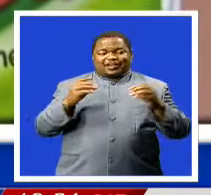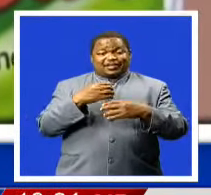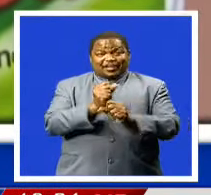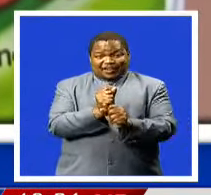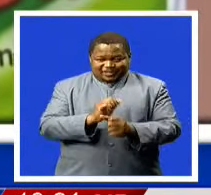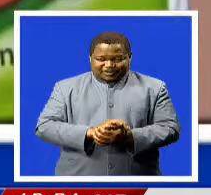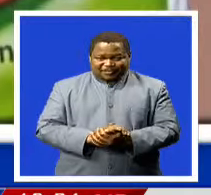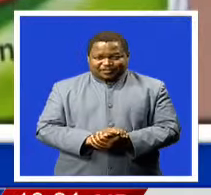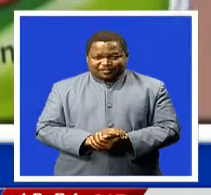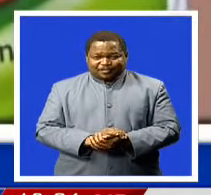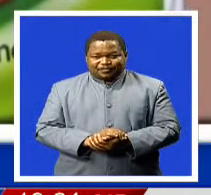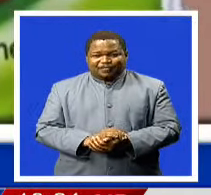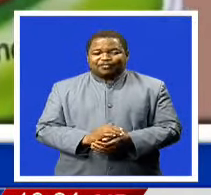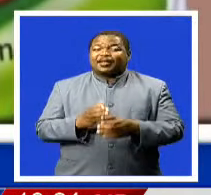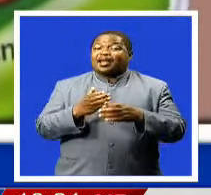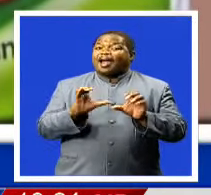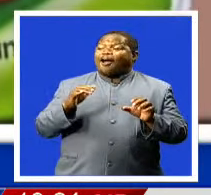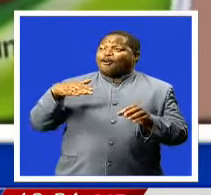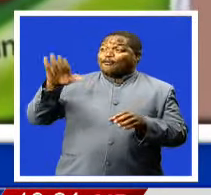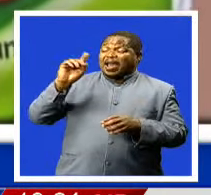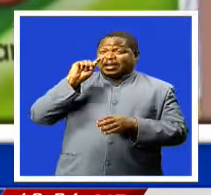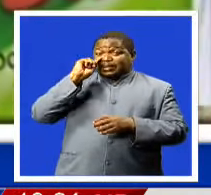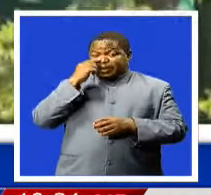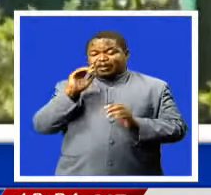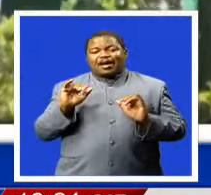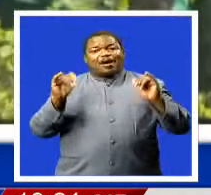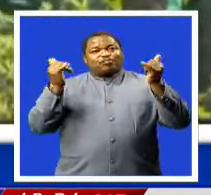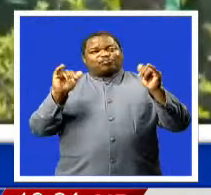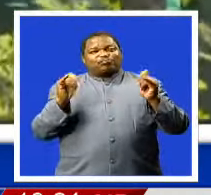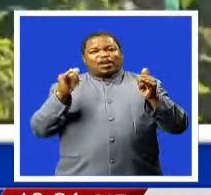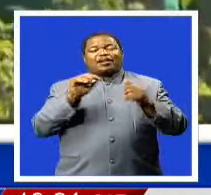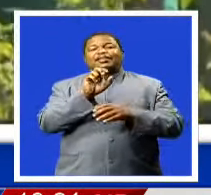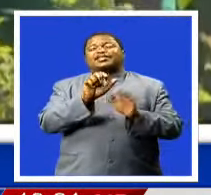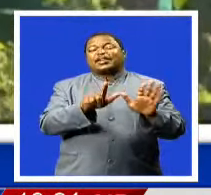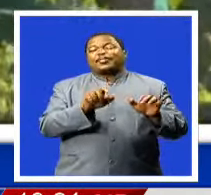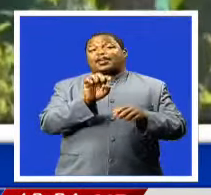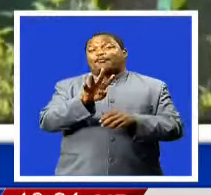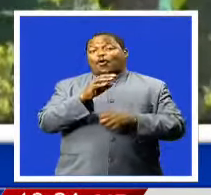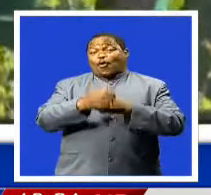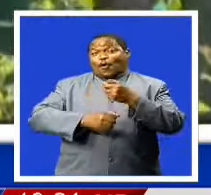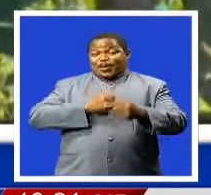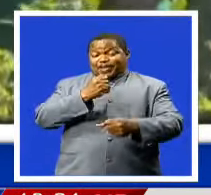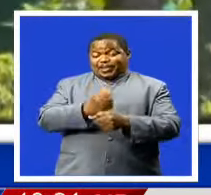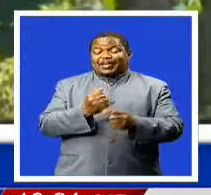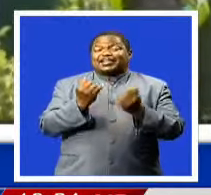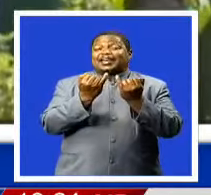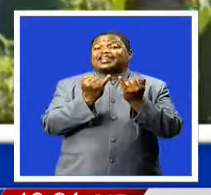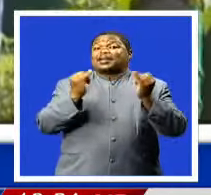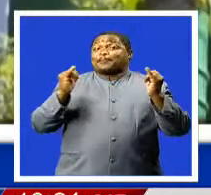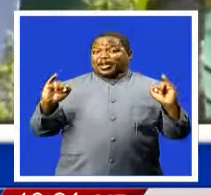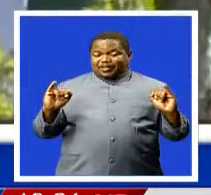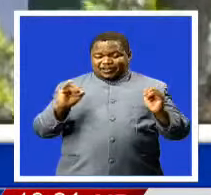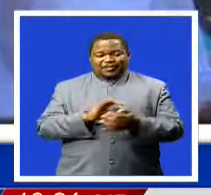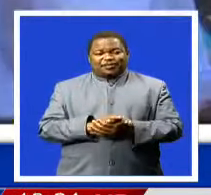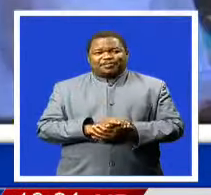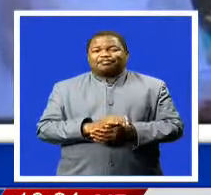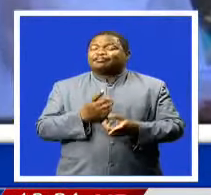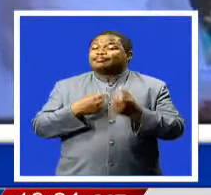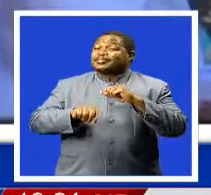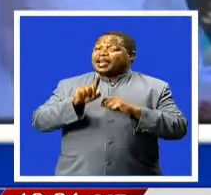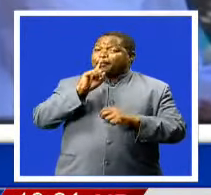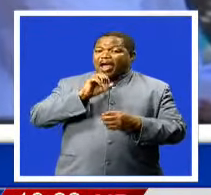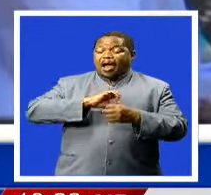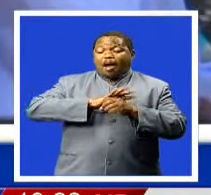Live laseNdiya ligubhe iminyaka lengemashumi lasikhombisa nane 74 lathola ndiphethe. Ngenxa yemikhuhlane